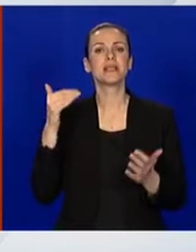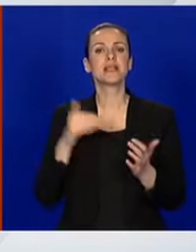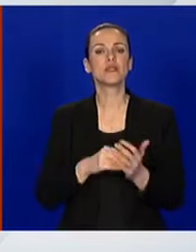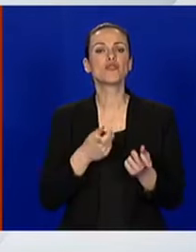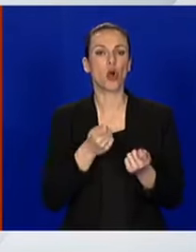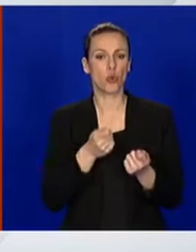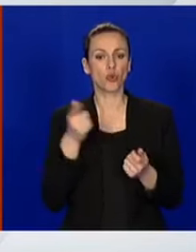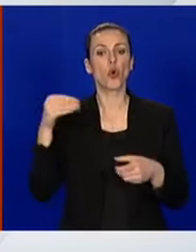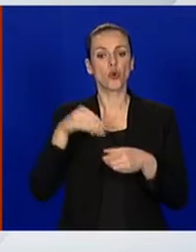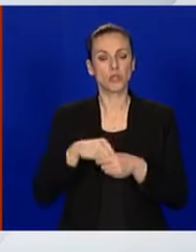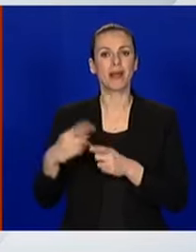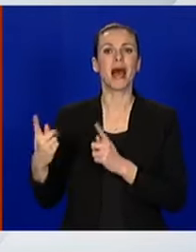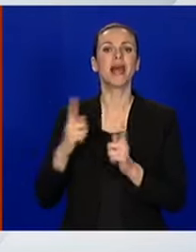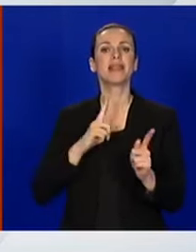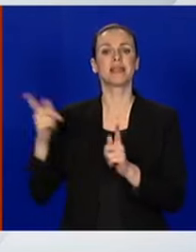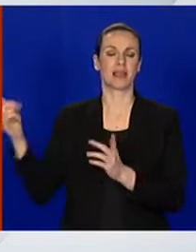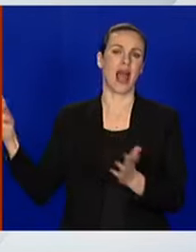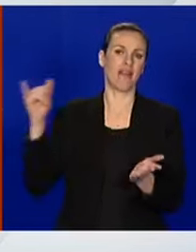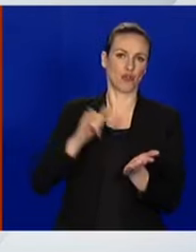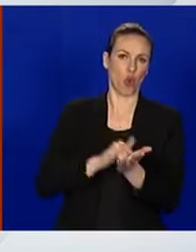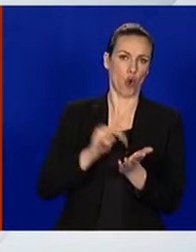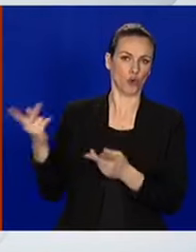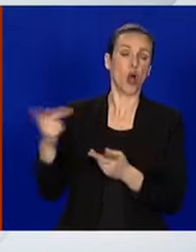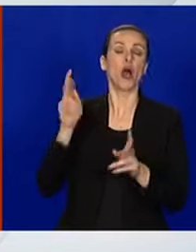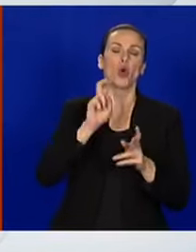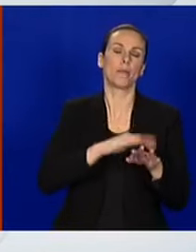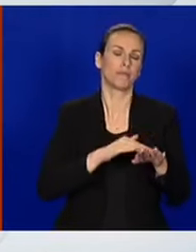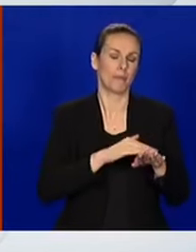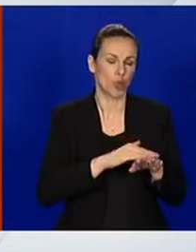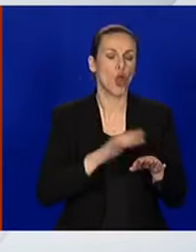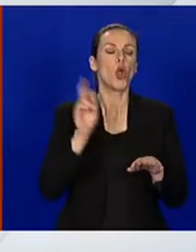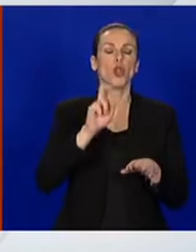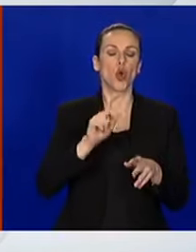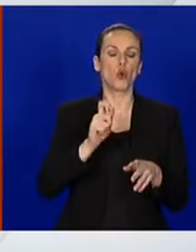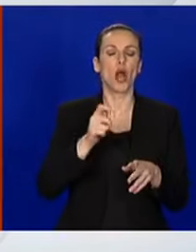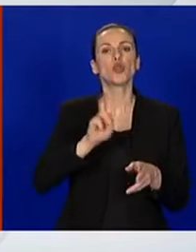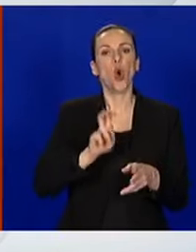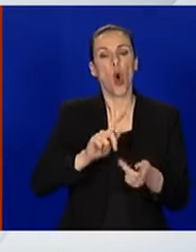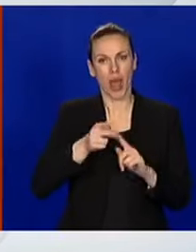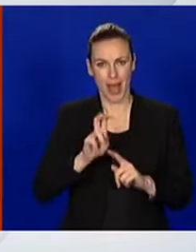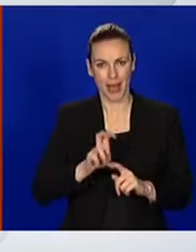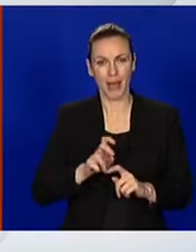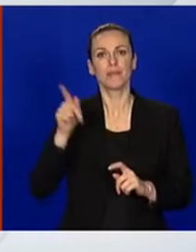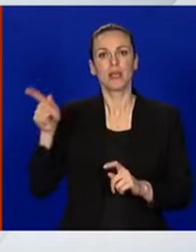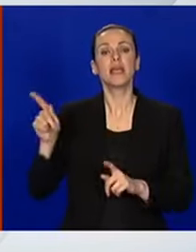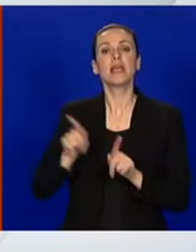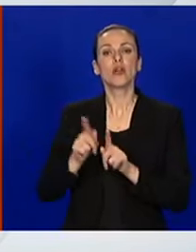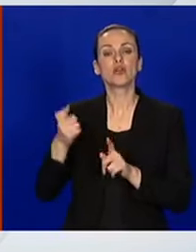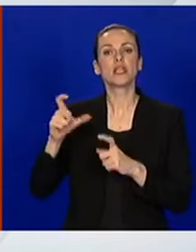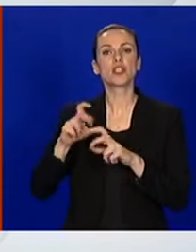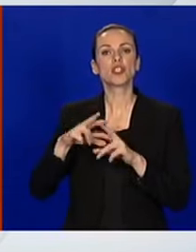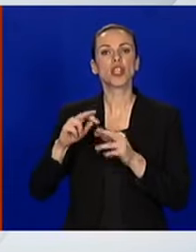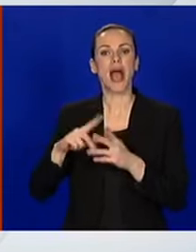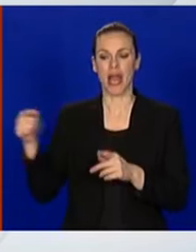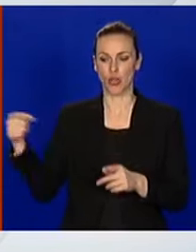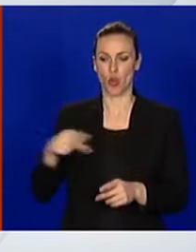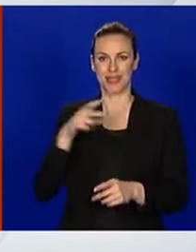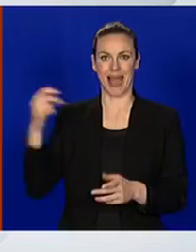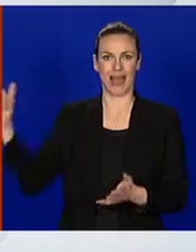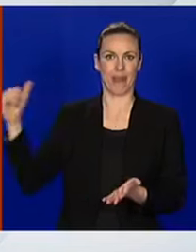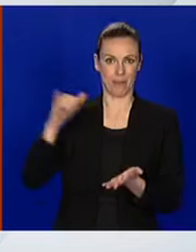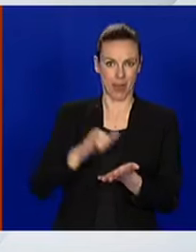koji uključuje transport avionom, dolara, koji uključuje transport od Šangaja do Zagreba. Ovo